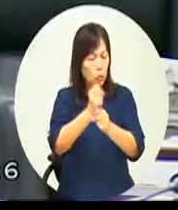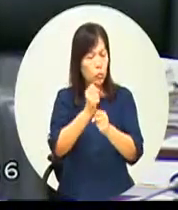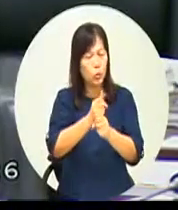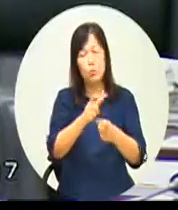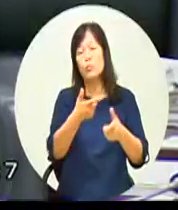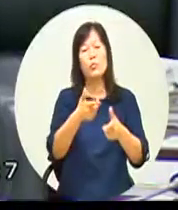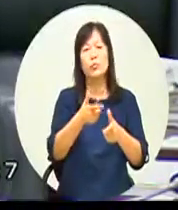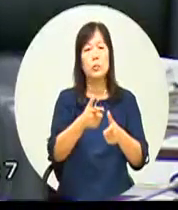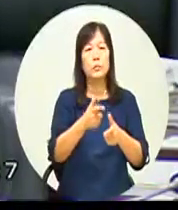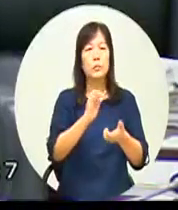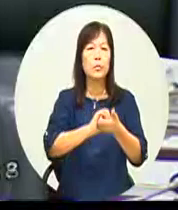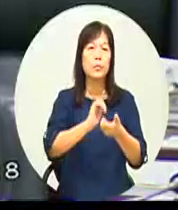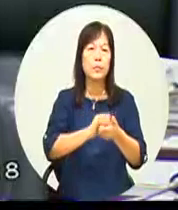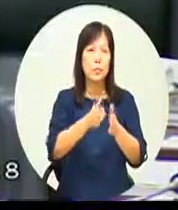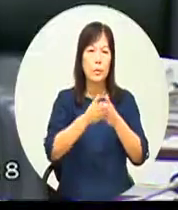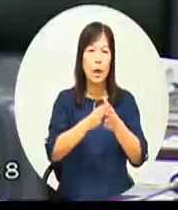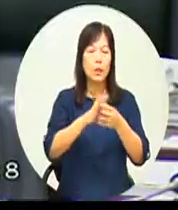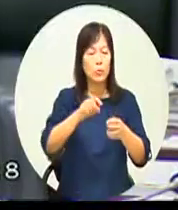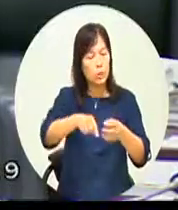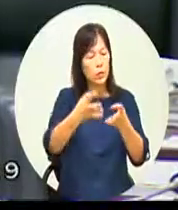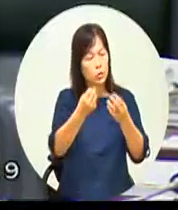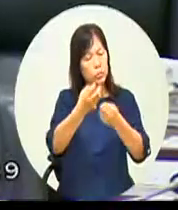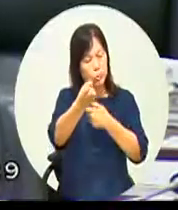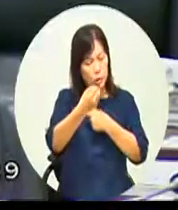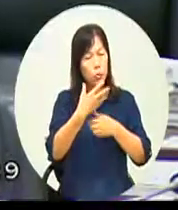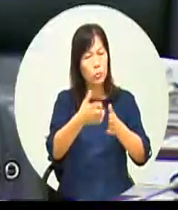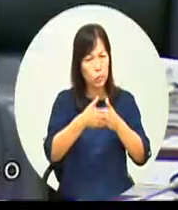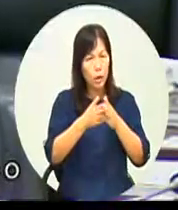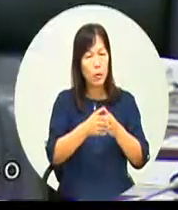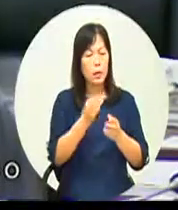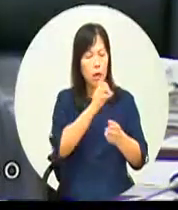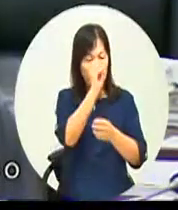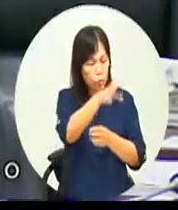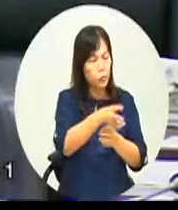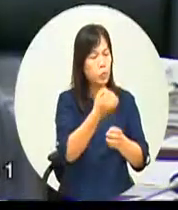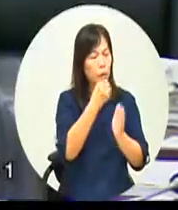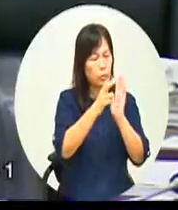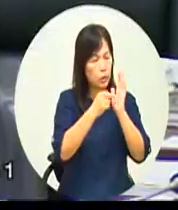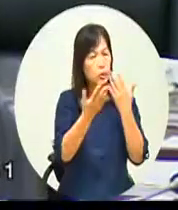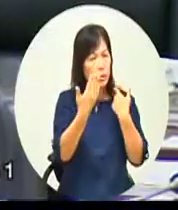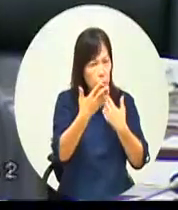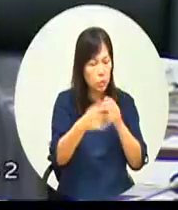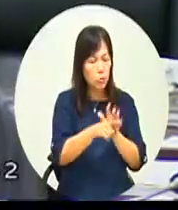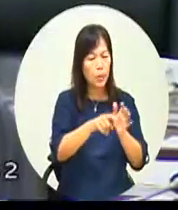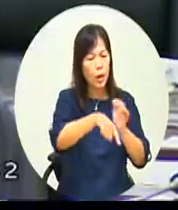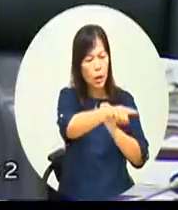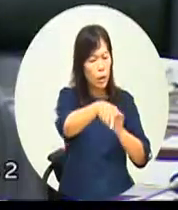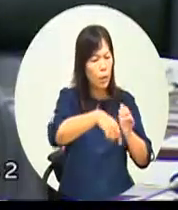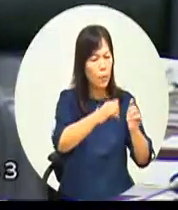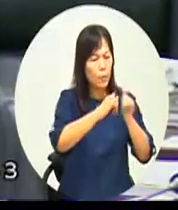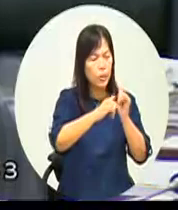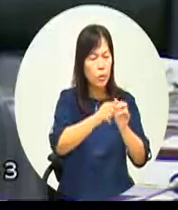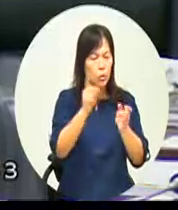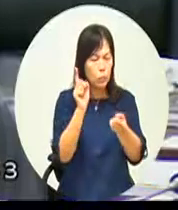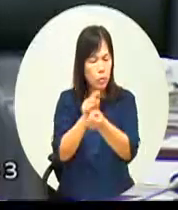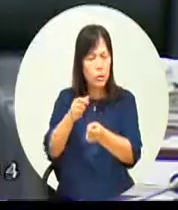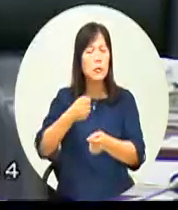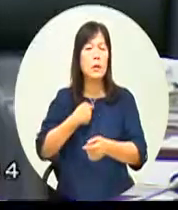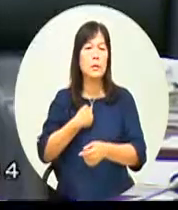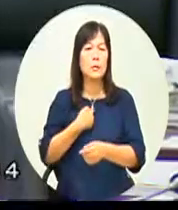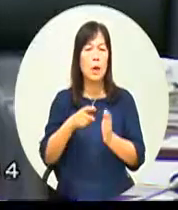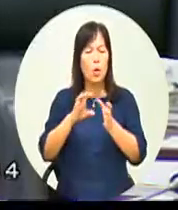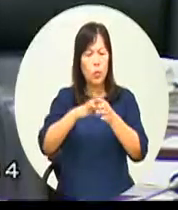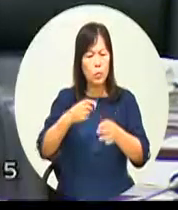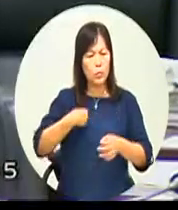策啊。所以我才说你的数据要拿出来说服嘛，否则民众怎么会能够理解说为什么我要牺牲